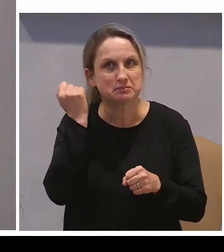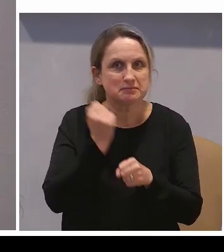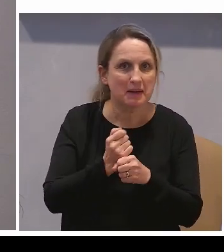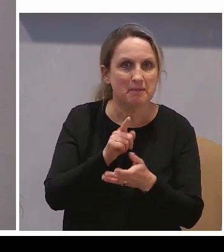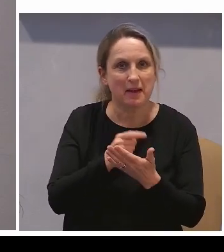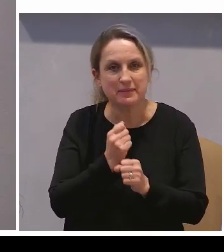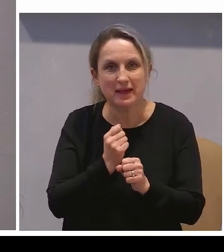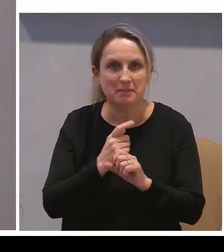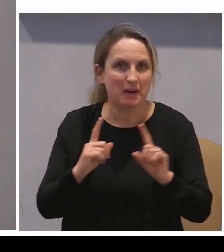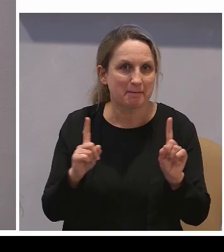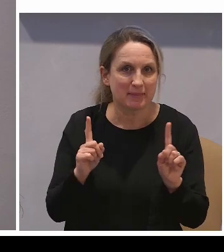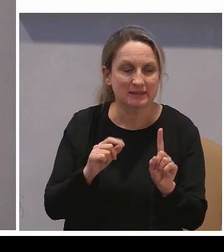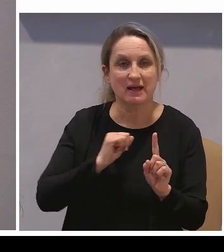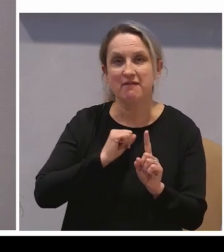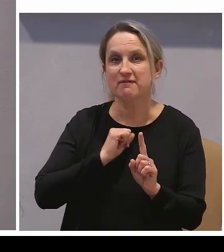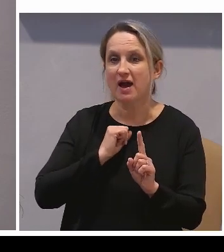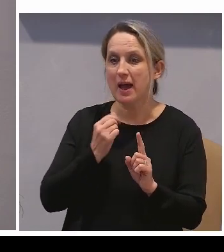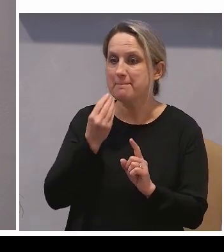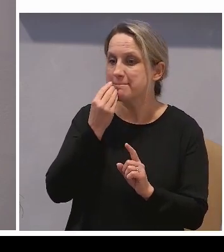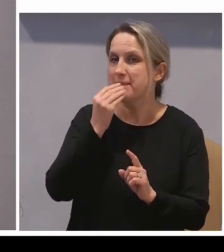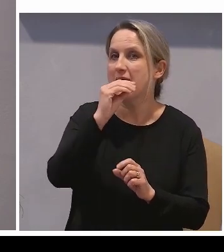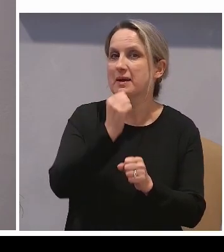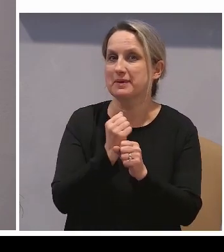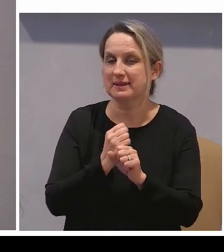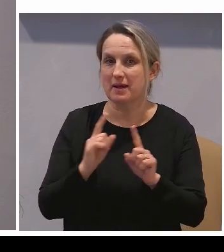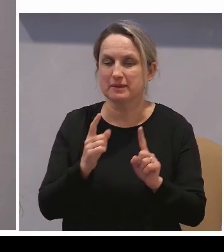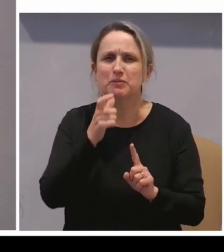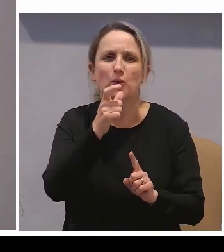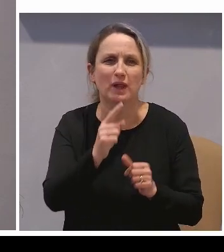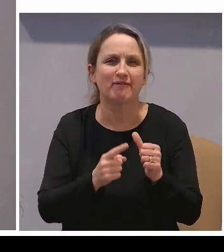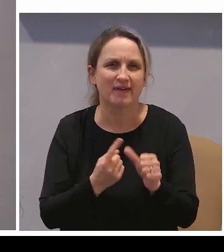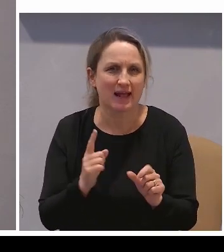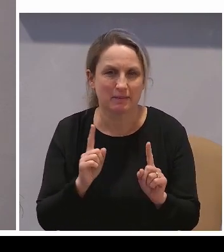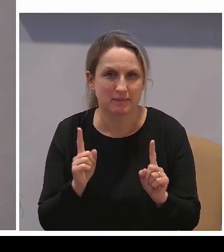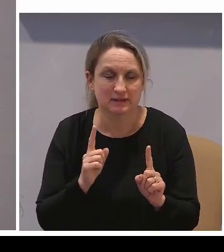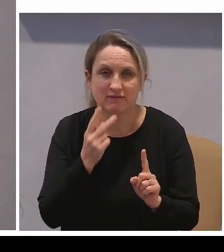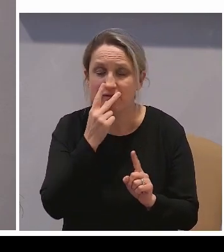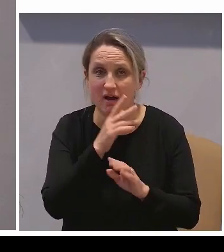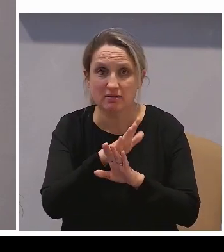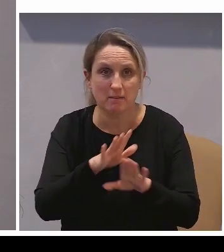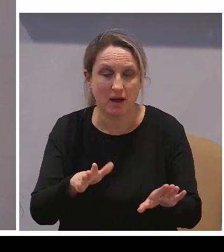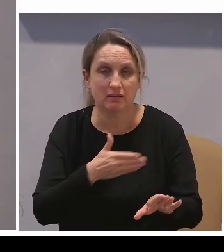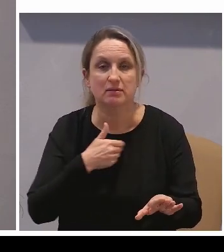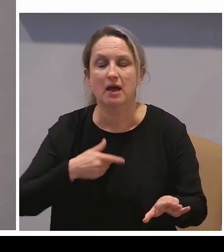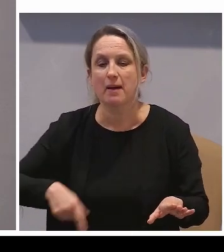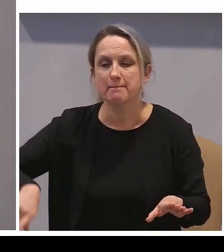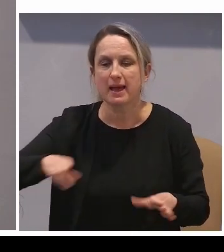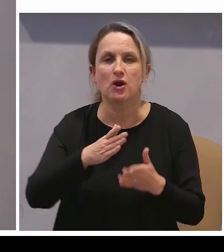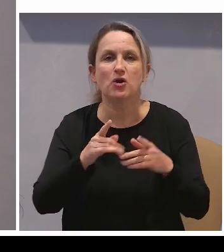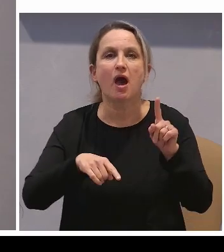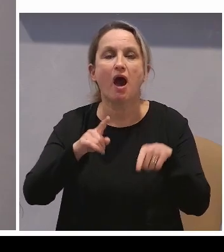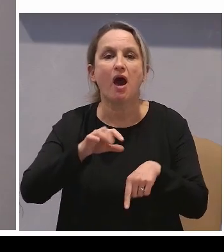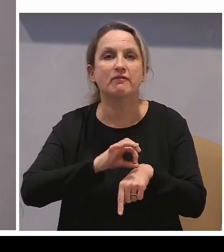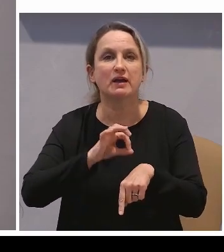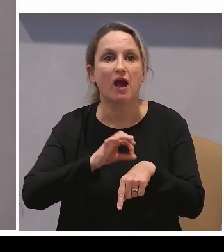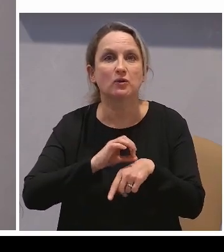more mis oleks vaja patients meil and we are paremini in täna general teha. more aware. Ütlen veel ka seda, et So, from hoolimata my sellest, et meil perspective, on küll what can we do harvikhaiguste better